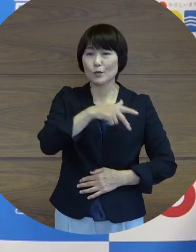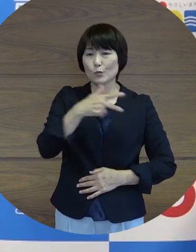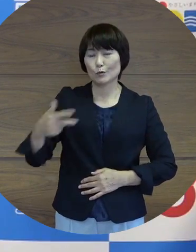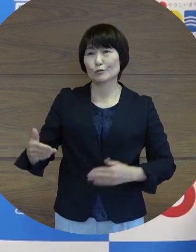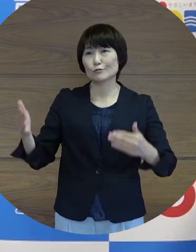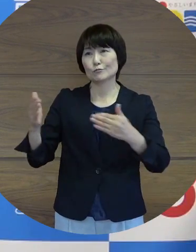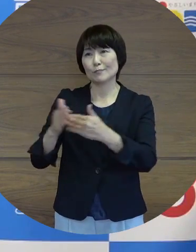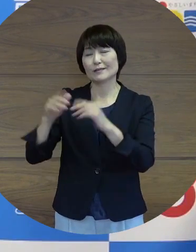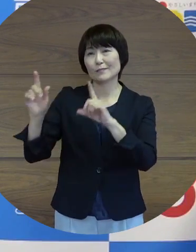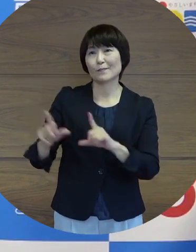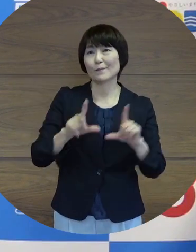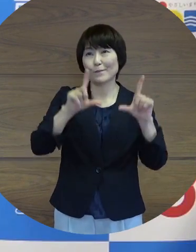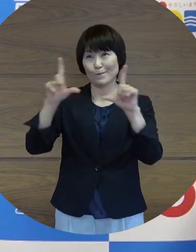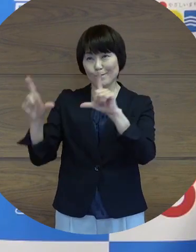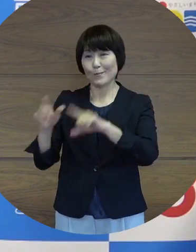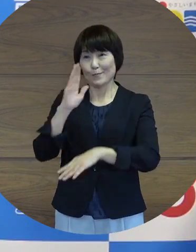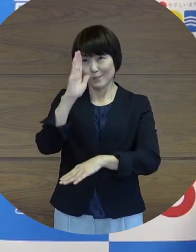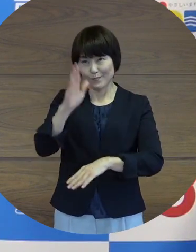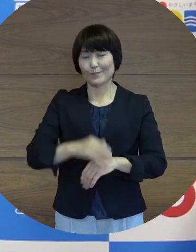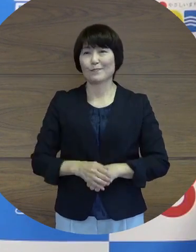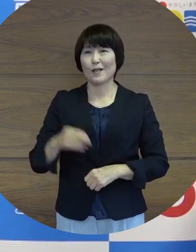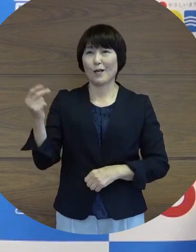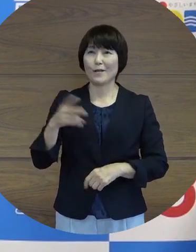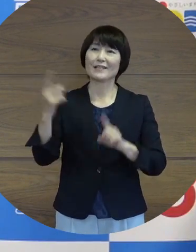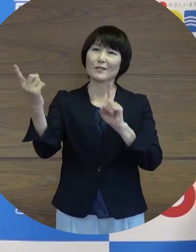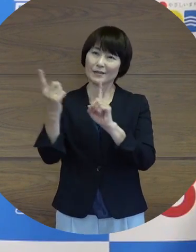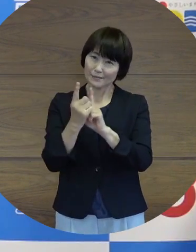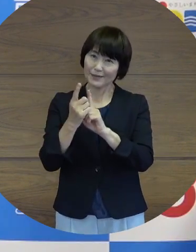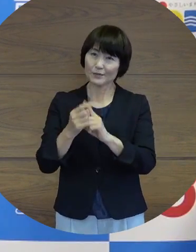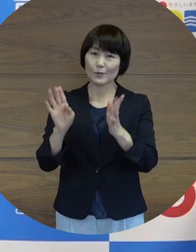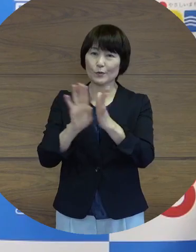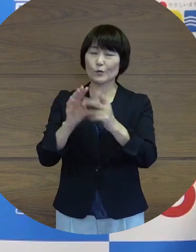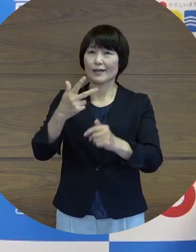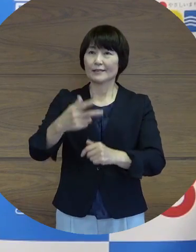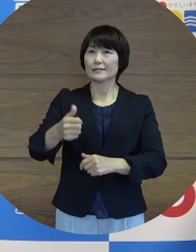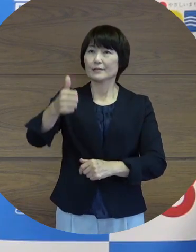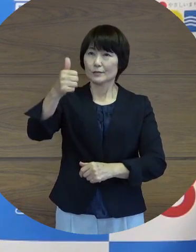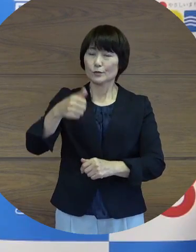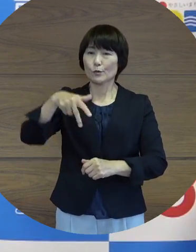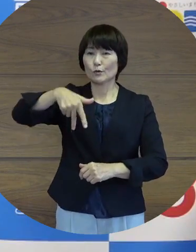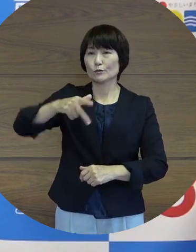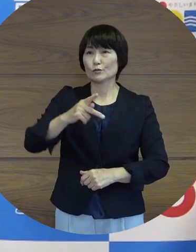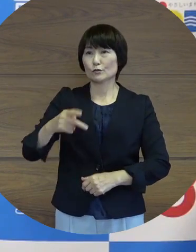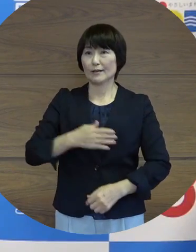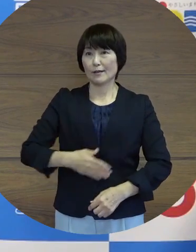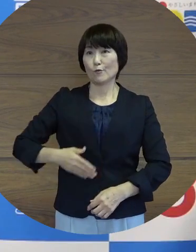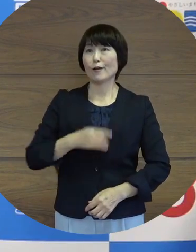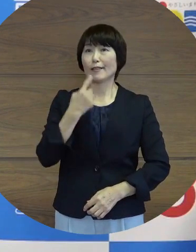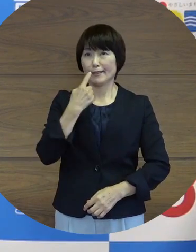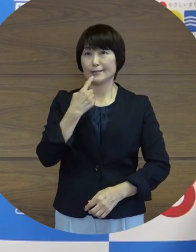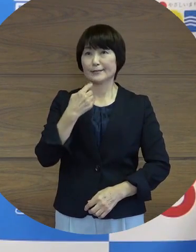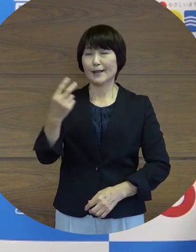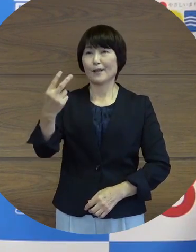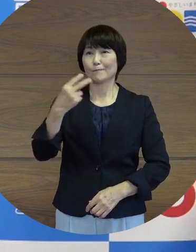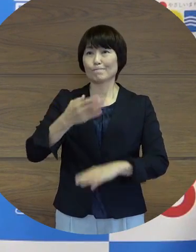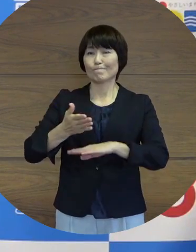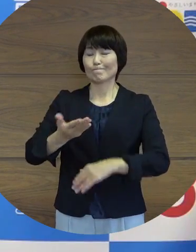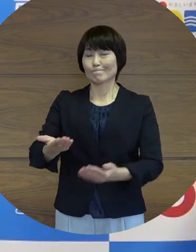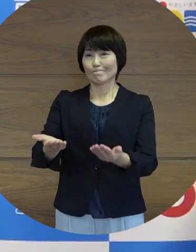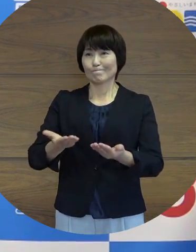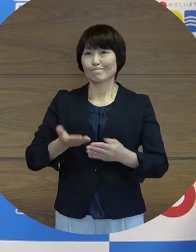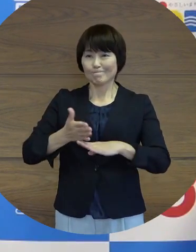しください。また、お会いしましょう。戸田市長の菅原文人でした。ご視聴ありがとうございました。